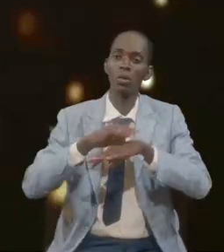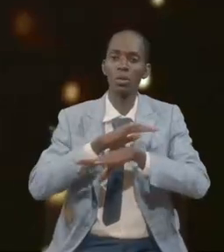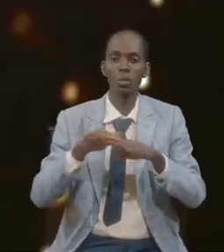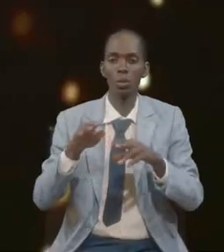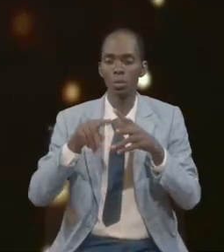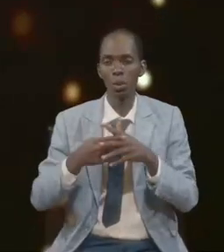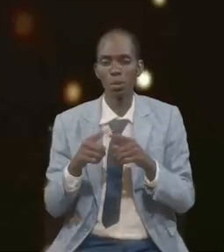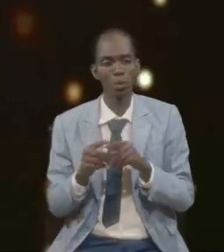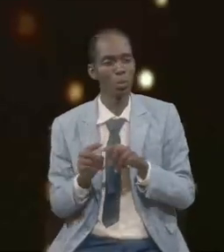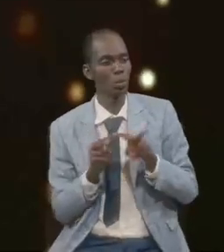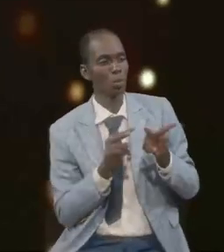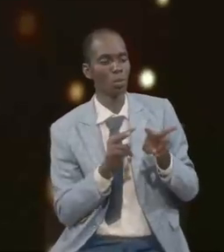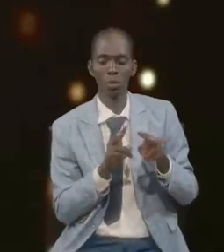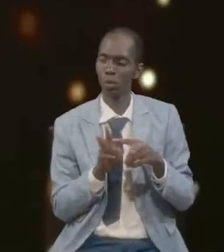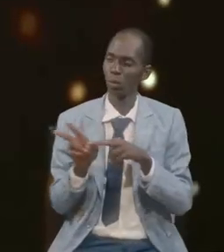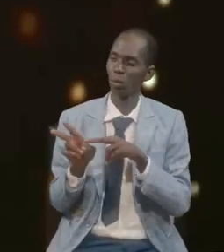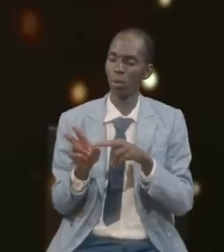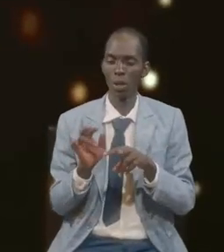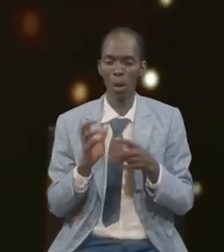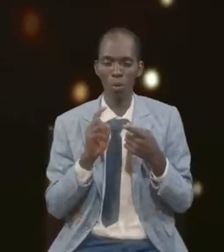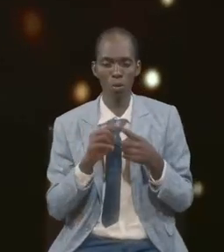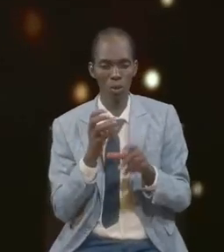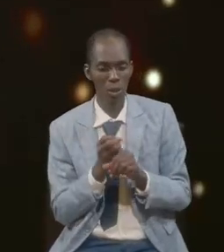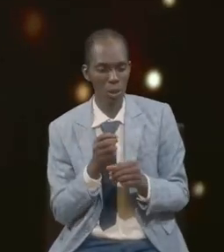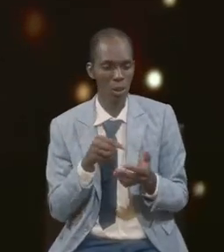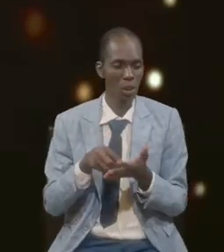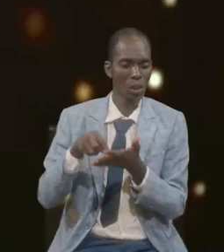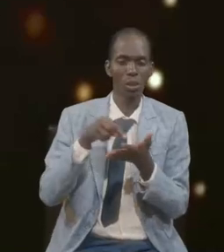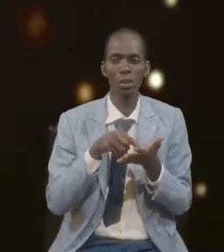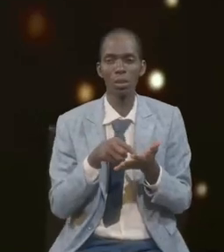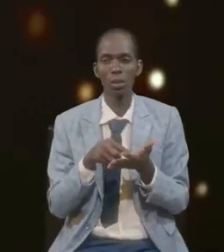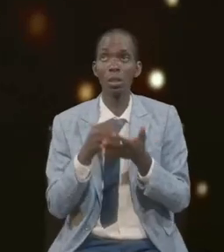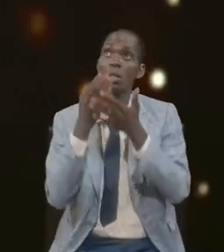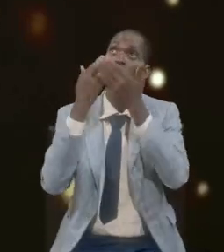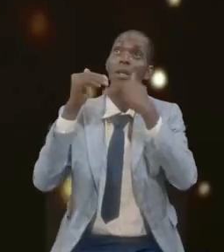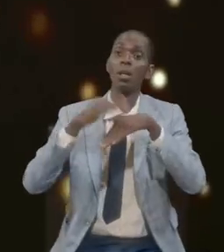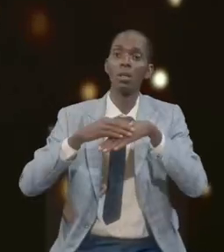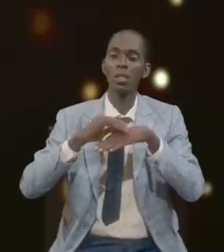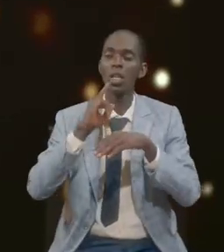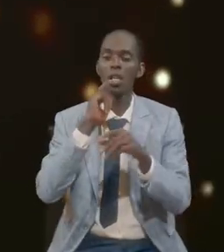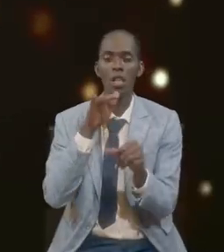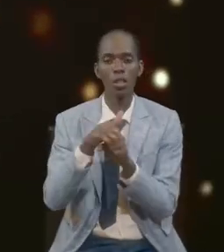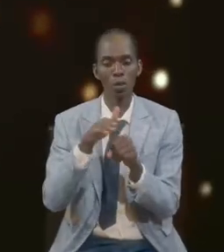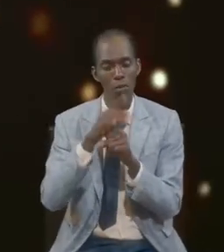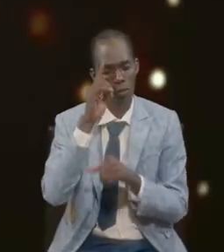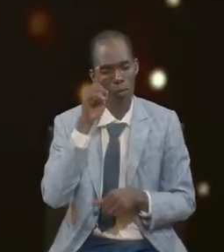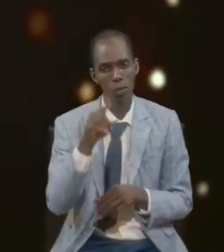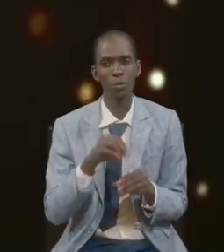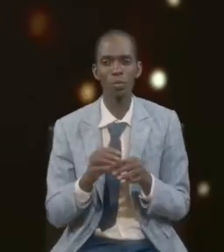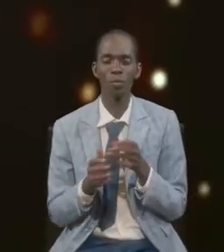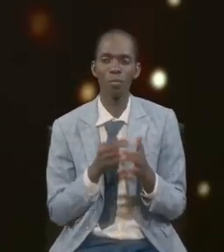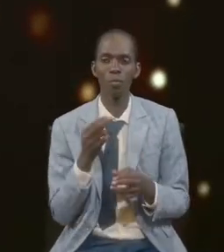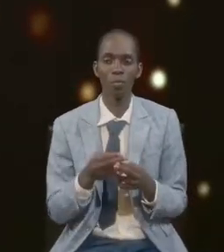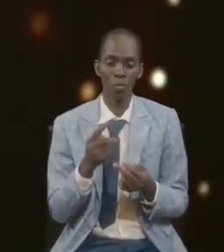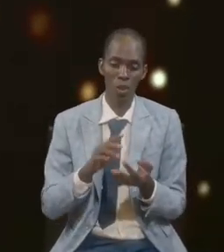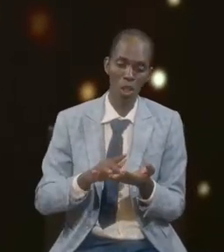regardant, en regardant ici et là. Je veux saisir ceci, je veux saisir cela, je veux tenir cela. Le ciel vous suffit. La